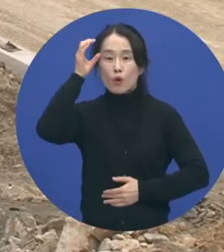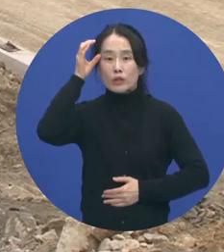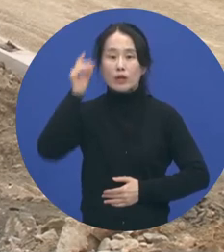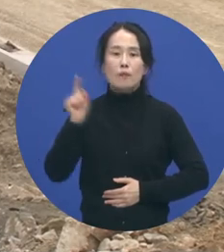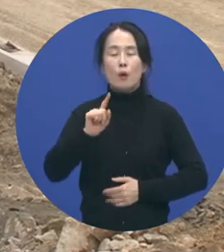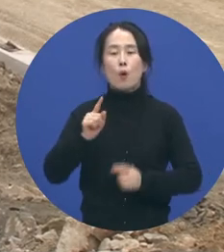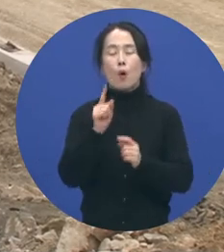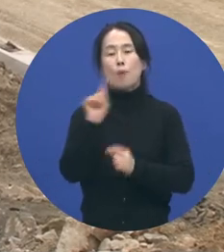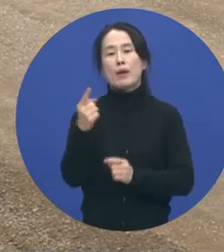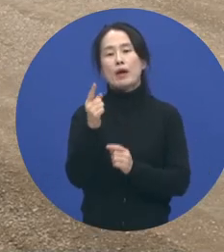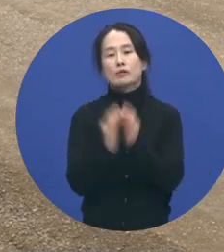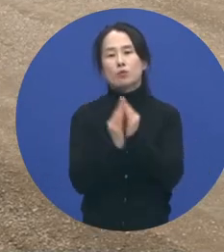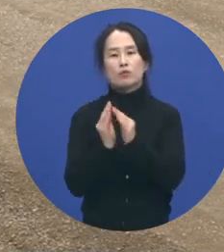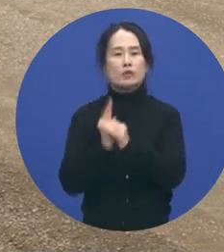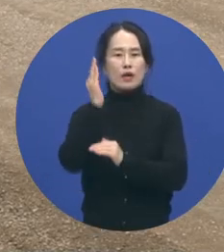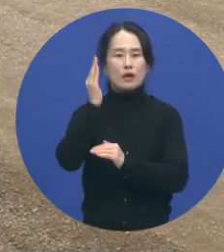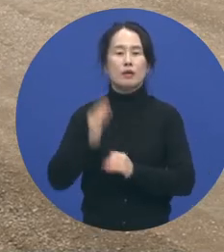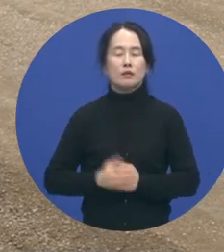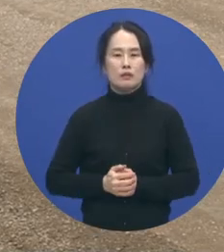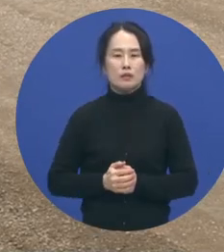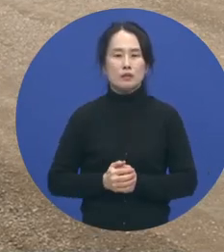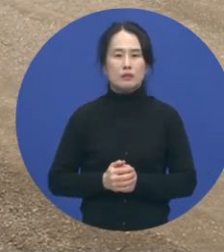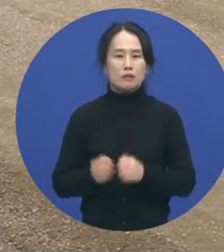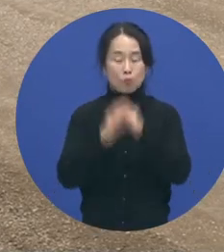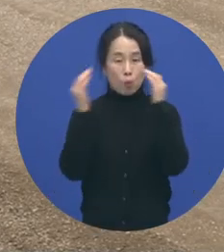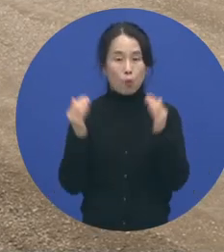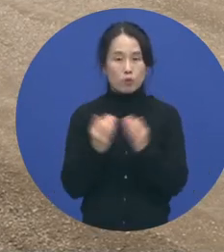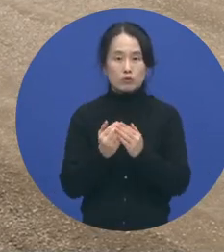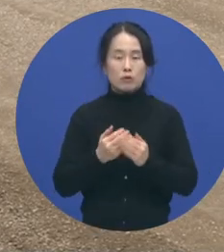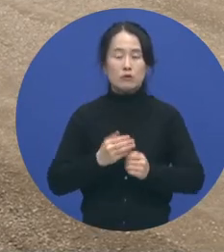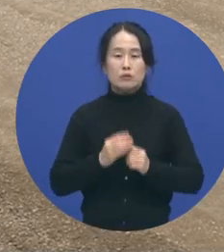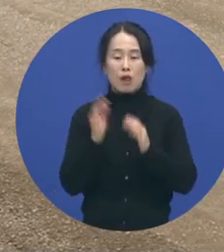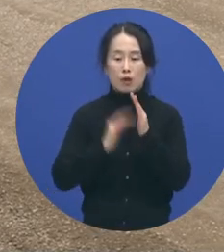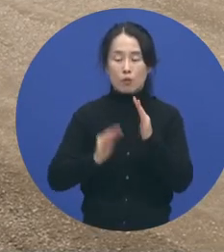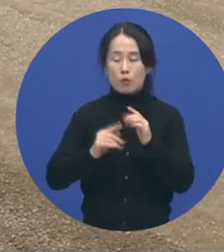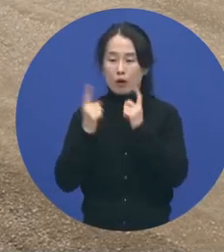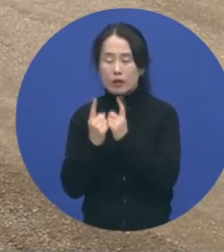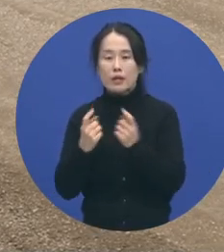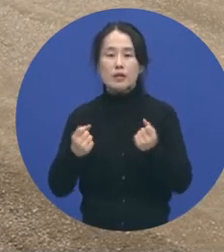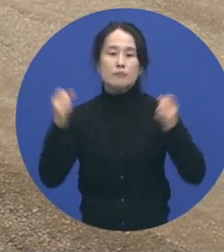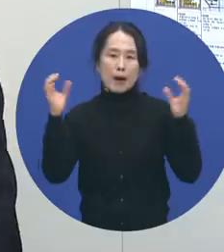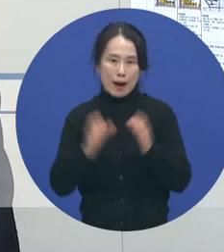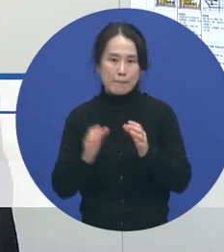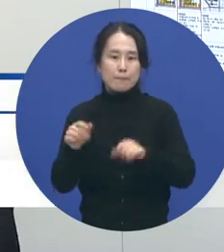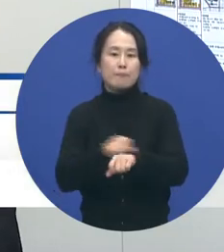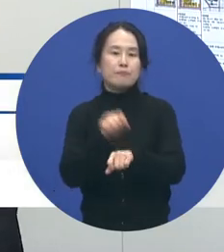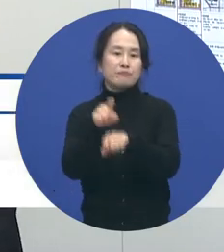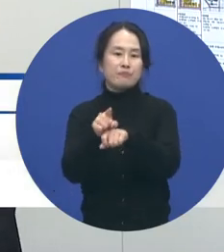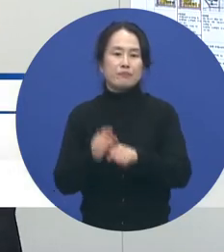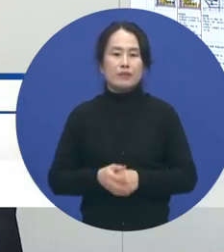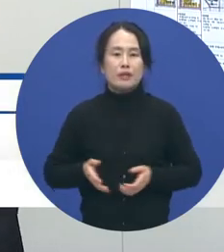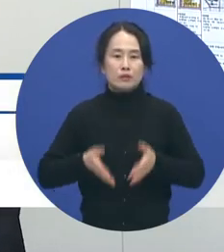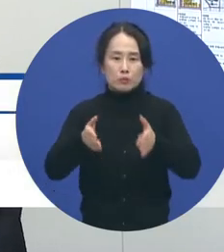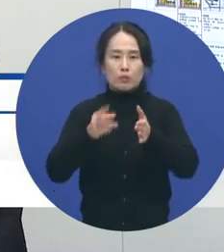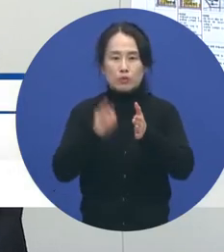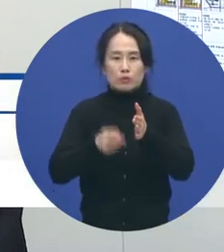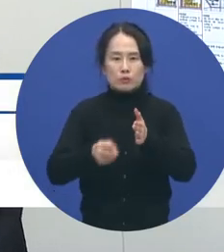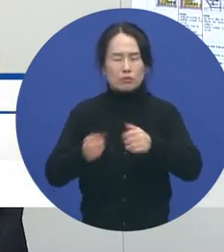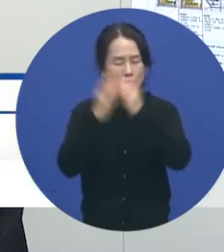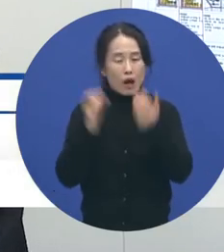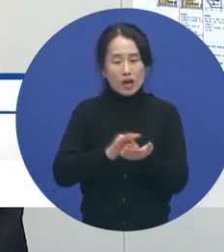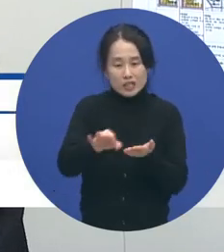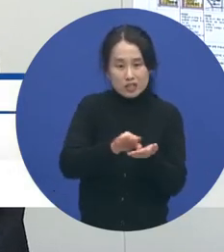100조 이상이 될 것으로 예상되는데 이 모든 것을 민간과 협력해 산출해낸다는 것이 특징. 도로 철도를 다 재정으로